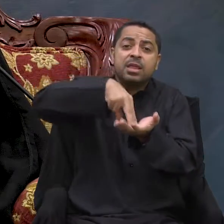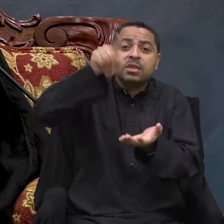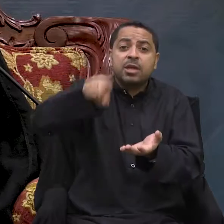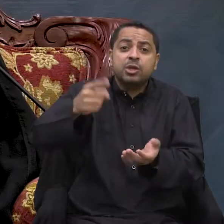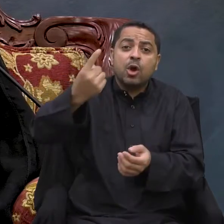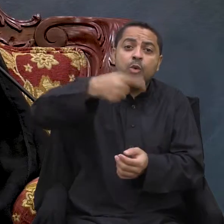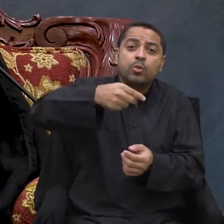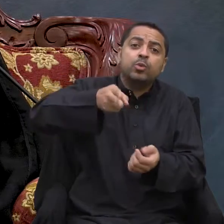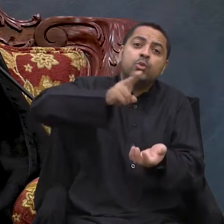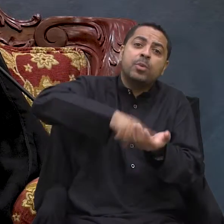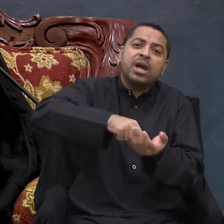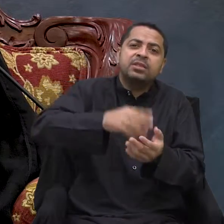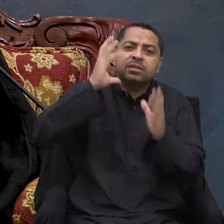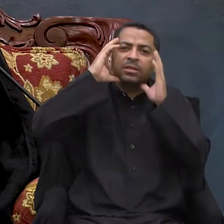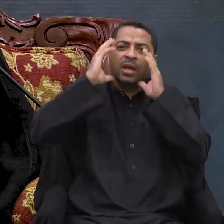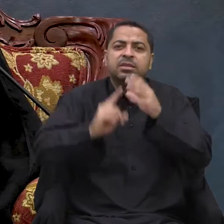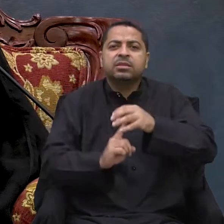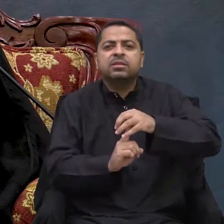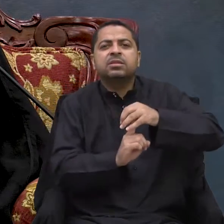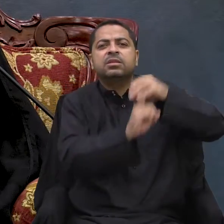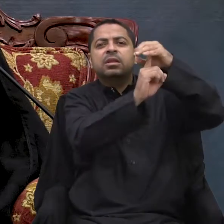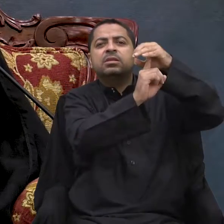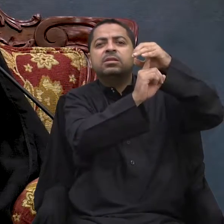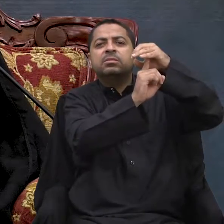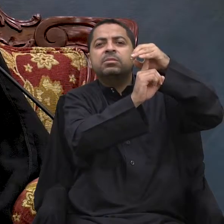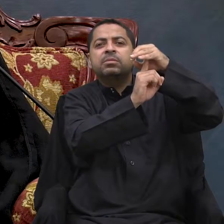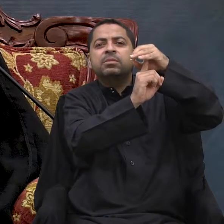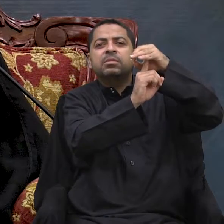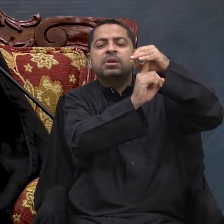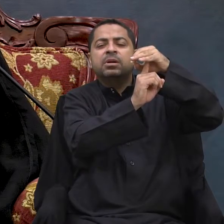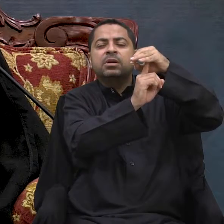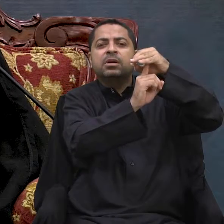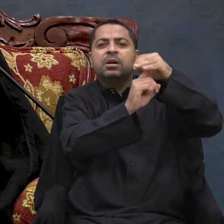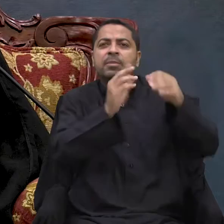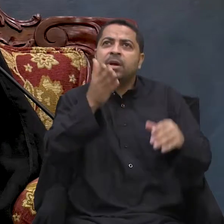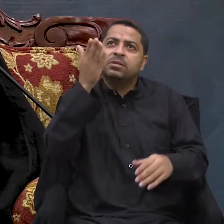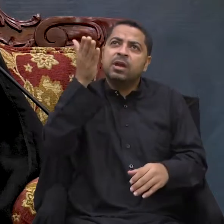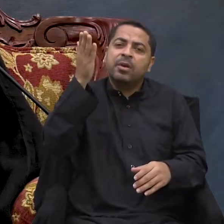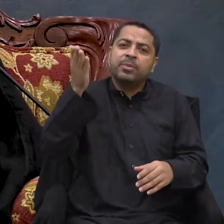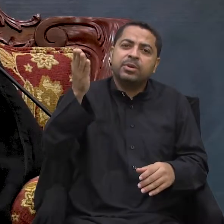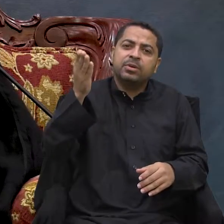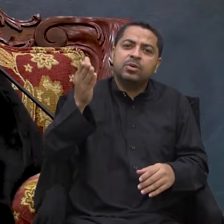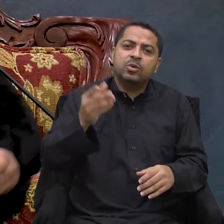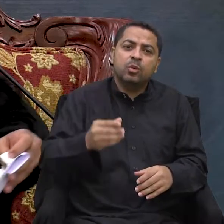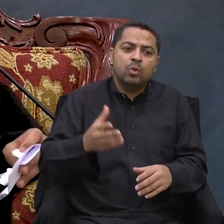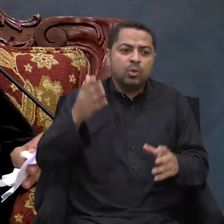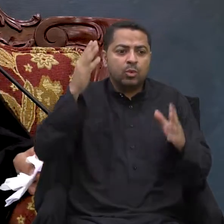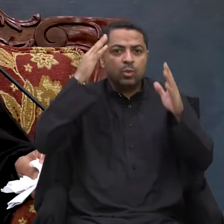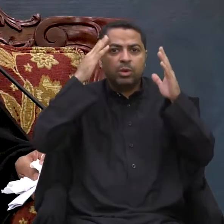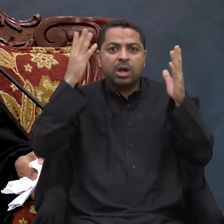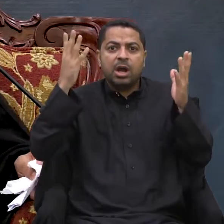وبرأسه المعلى على رمح طويل هو أعظم